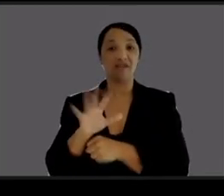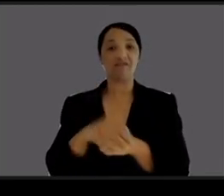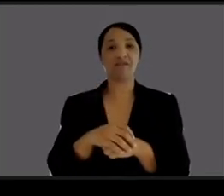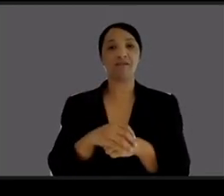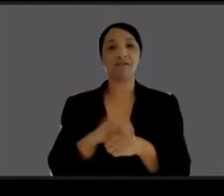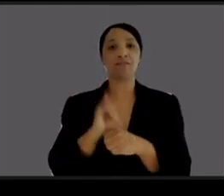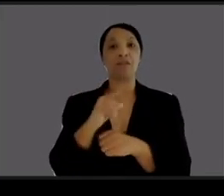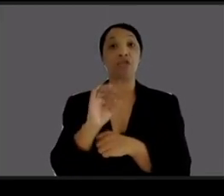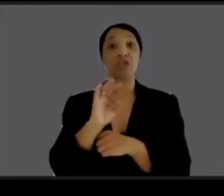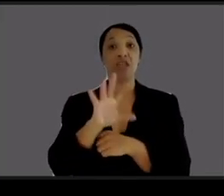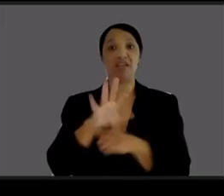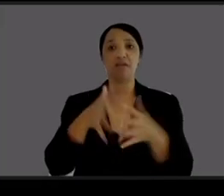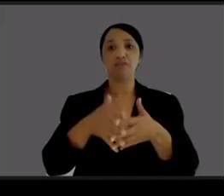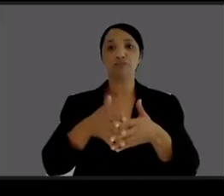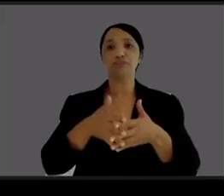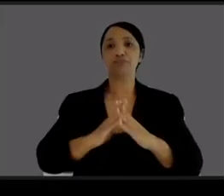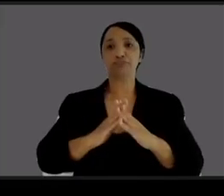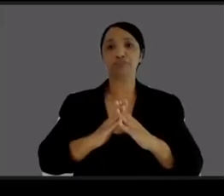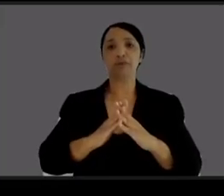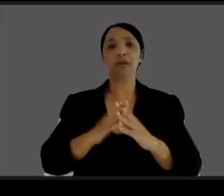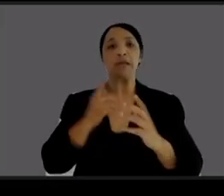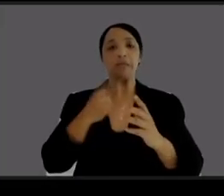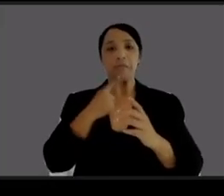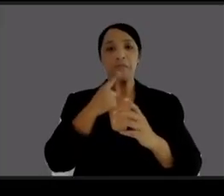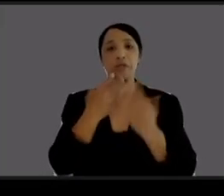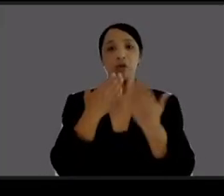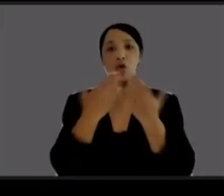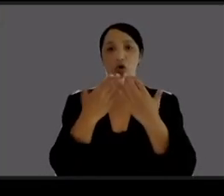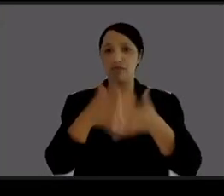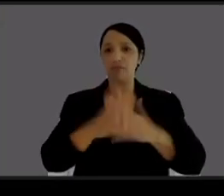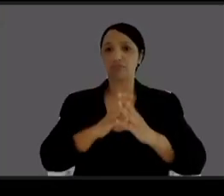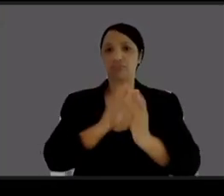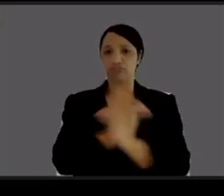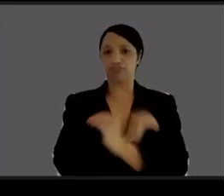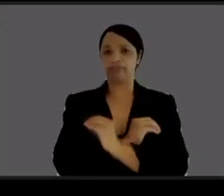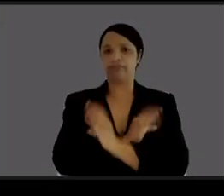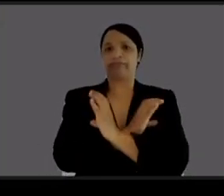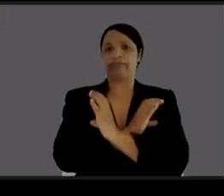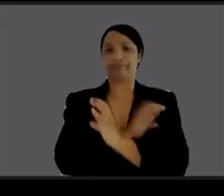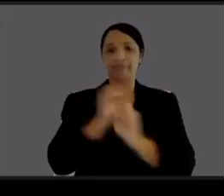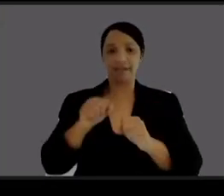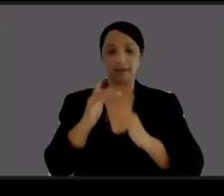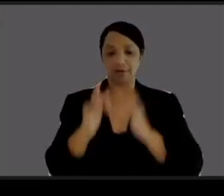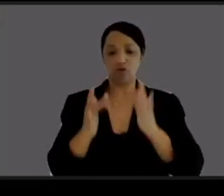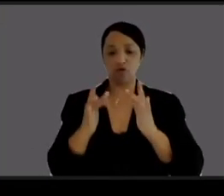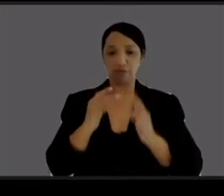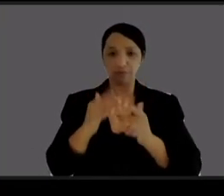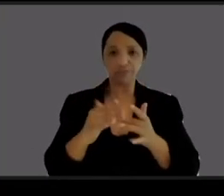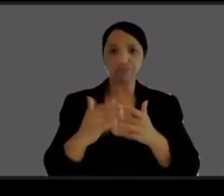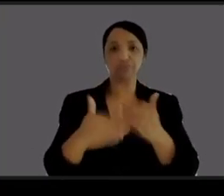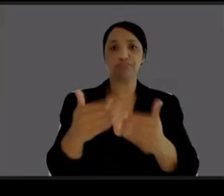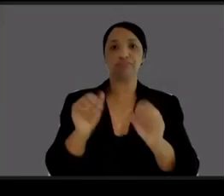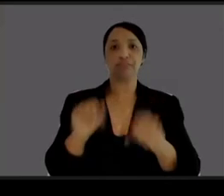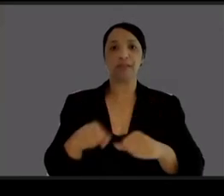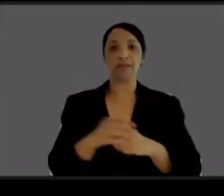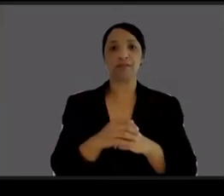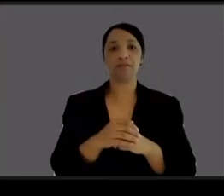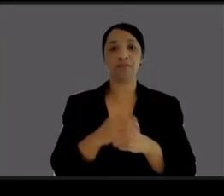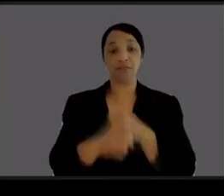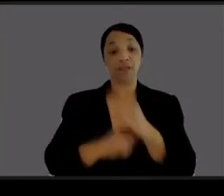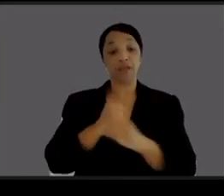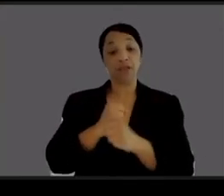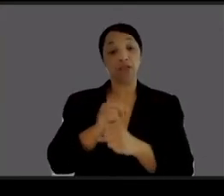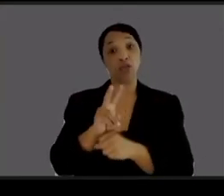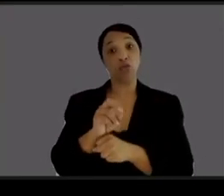2005 اعطي تفويض لمنتدانا من القمه العالميه لمجتمع المعلومات